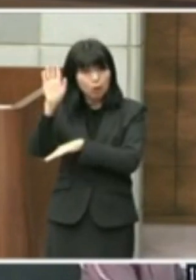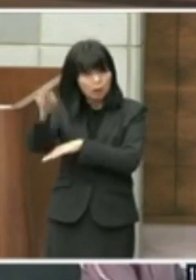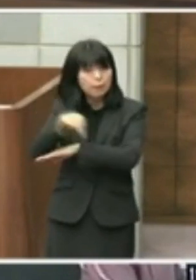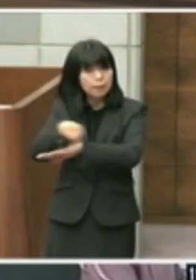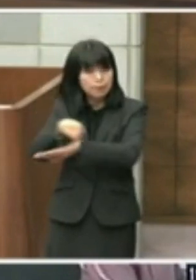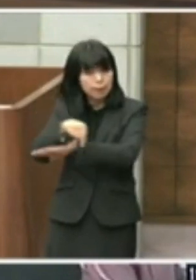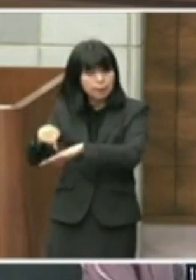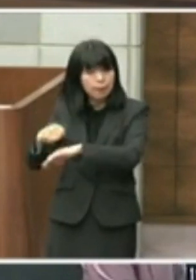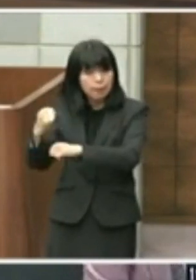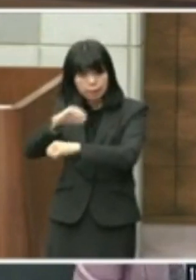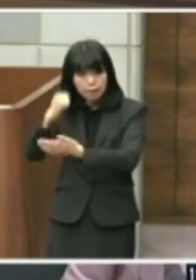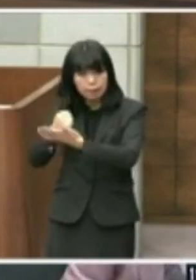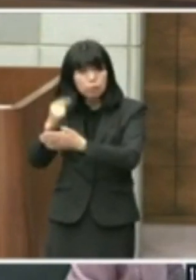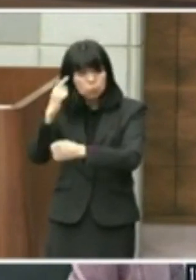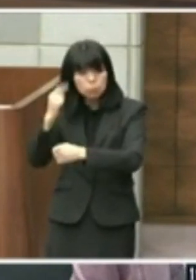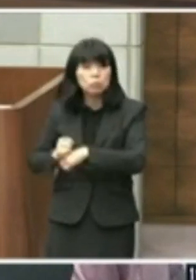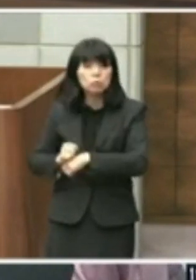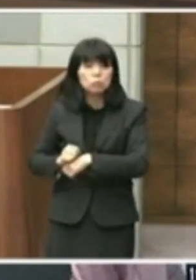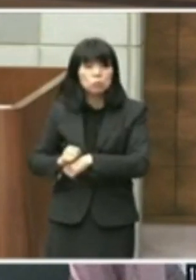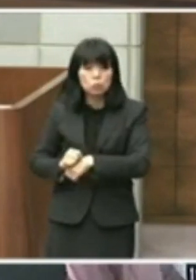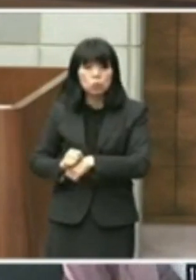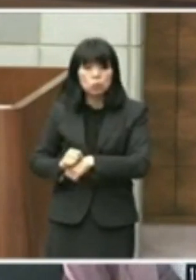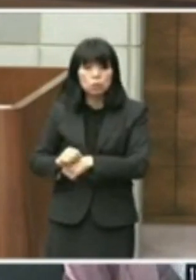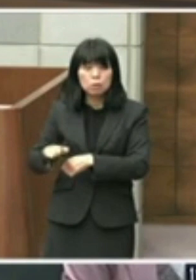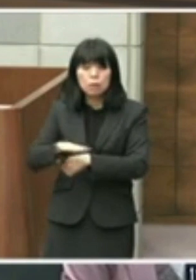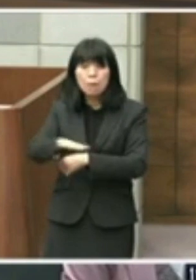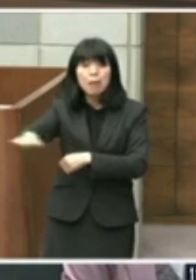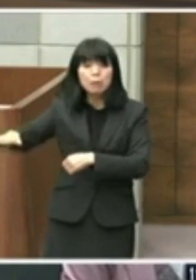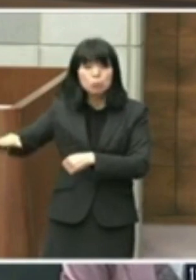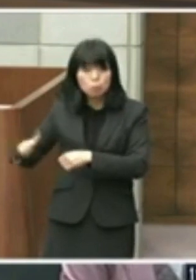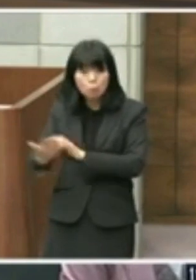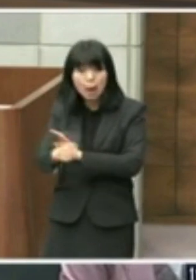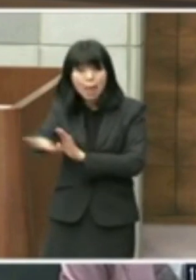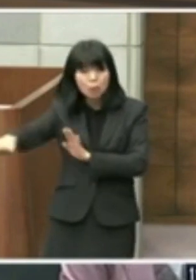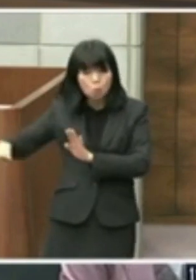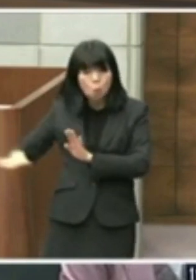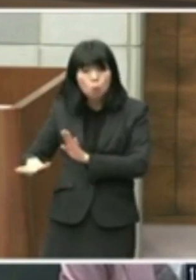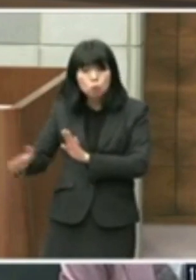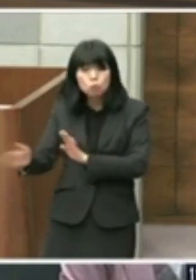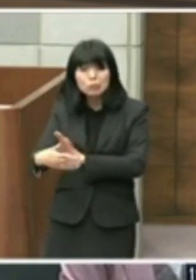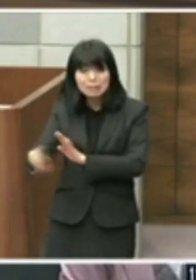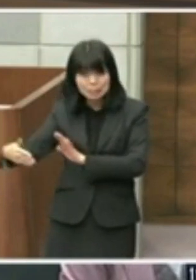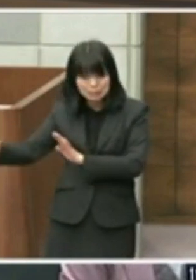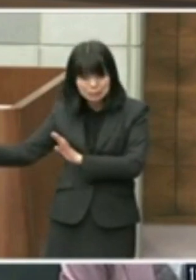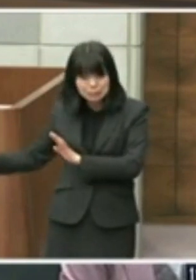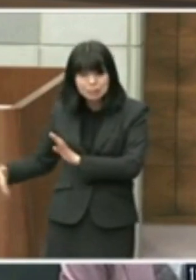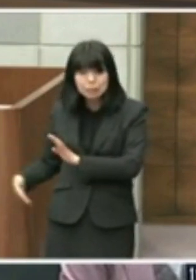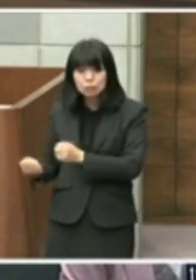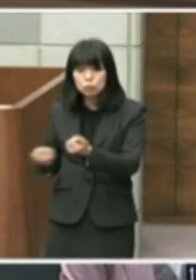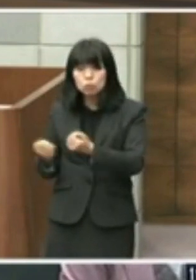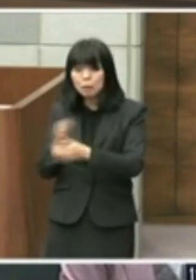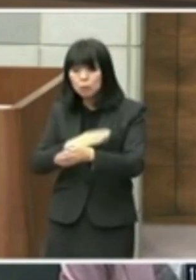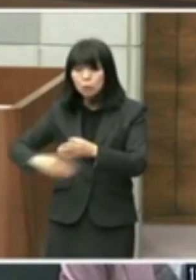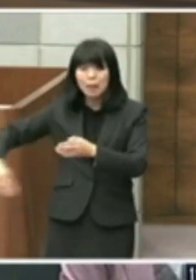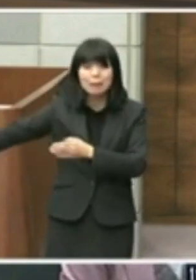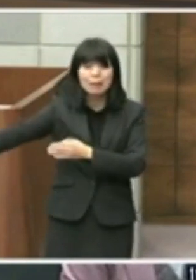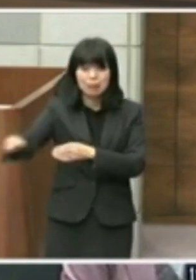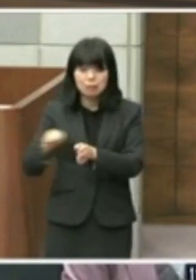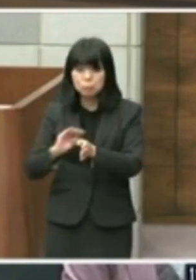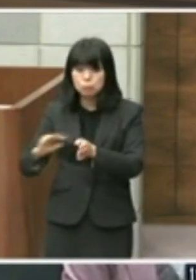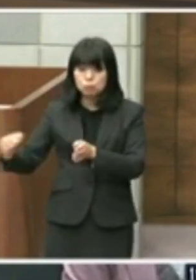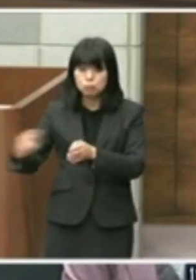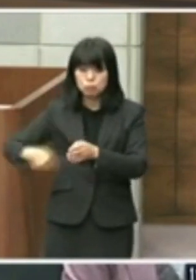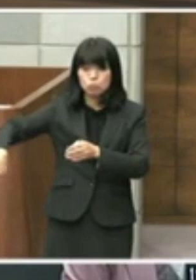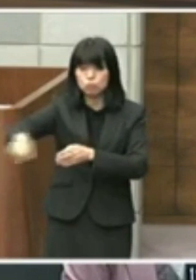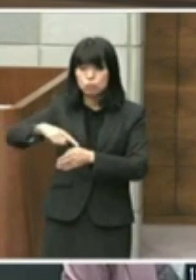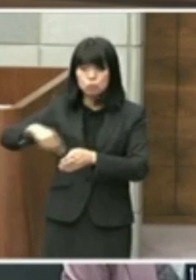上がってくると思うんですが、前面の空地ですね、車両の展開場所になりうるところかなという